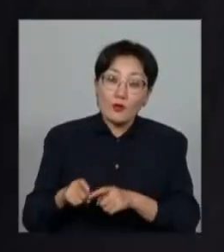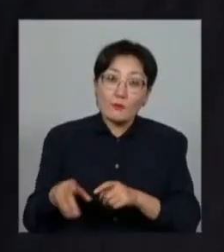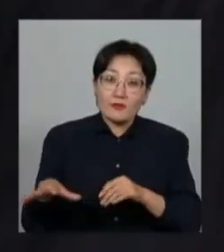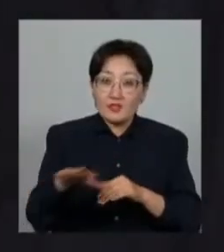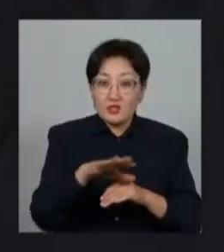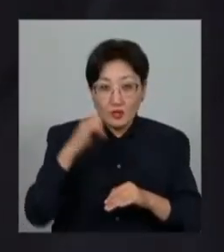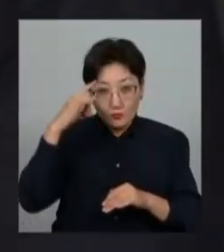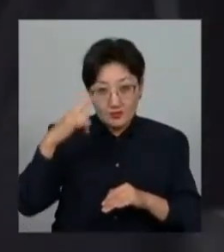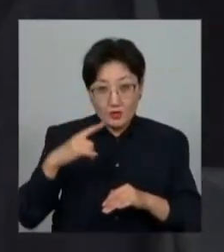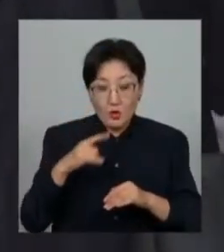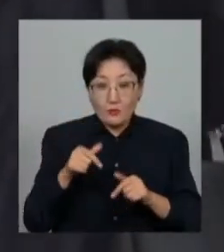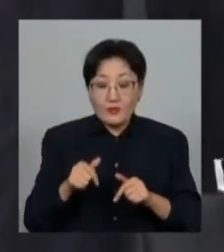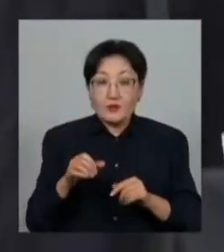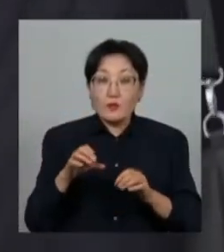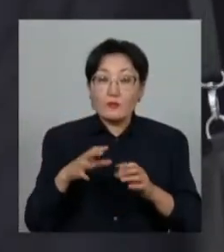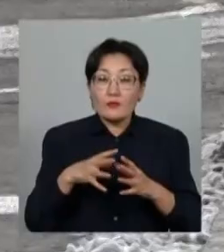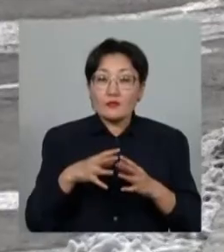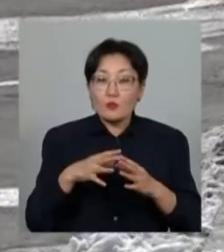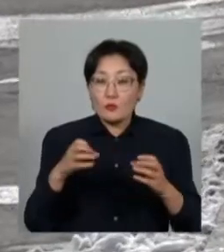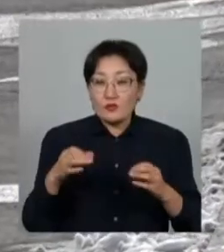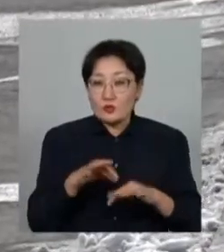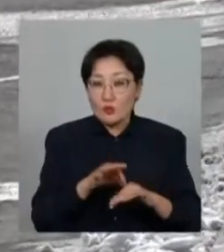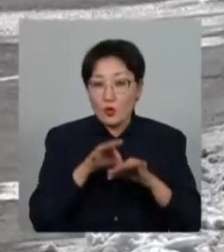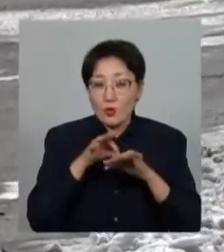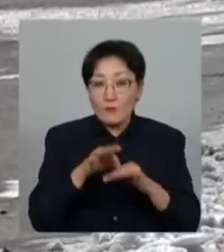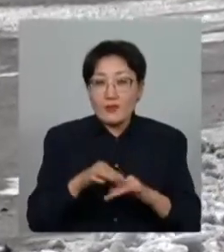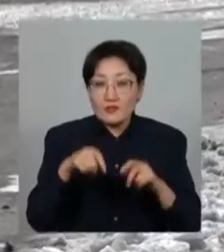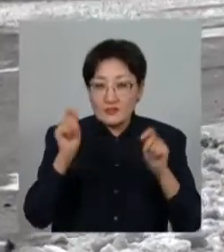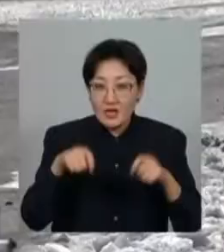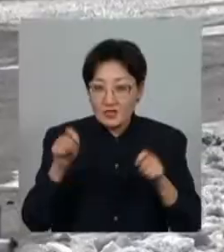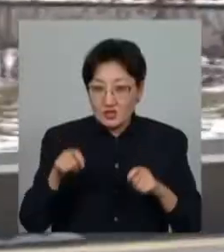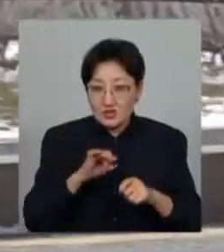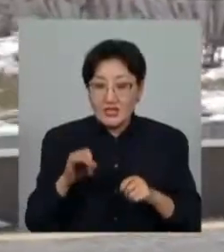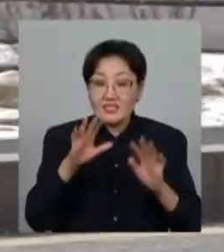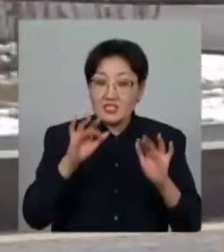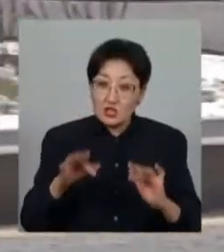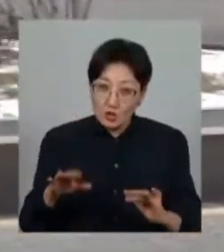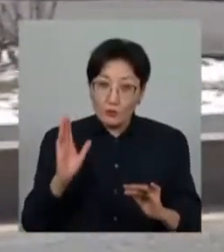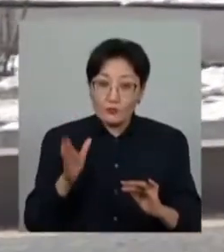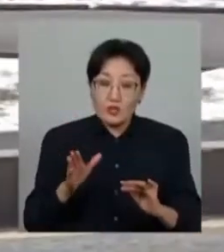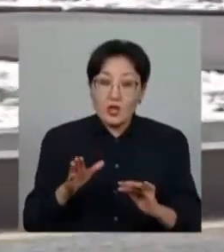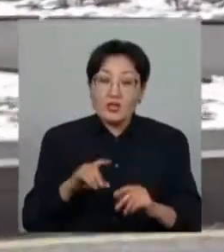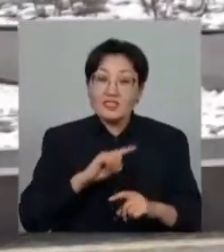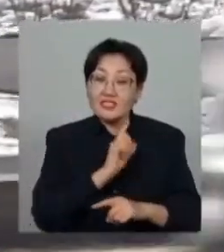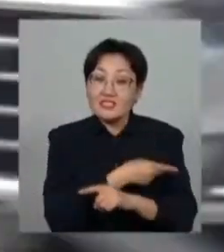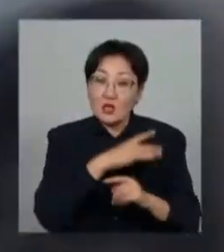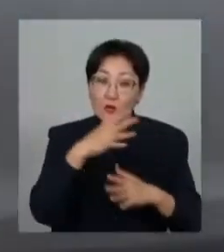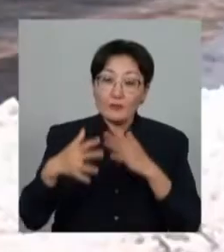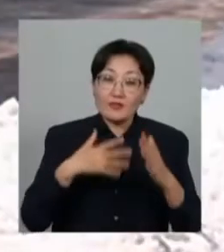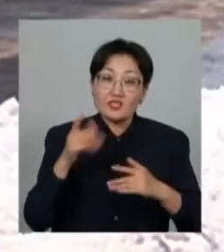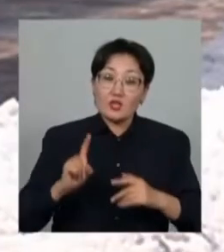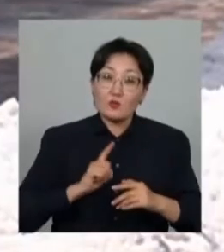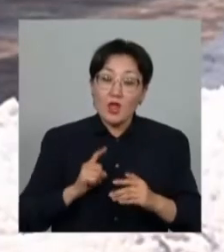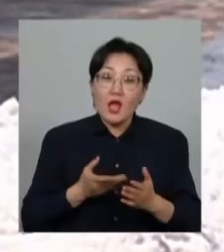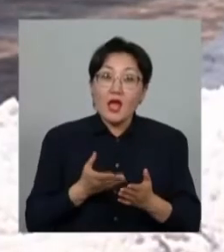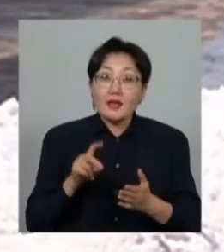территорию нашей страны. Этот облачный вихрь принесет с собой обильные осадки в виде дождя и снега, а также порывистый ветер. Ожидается гололед